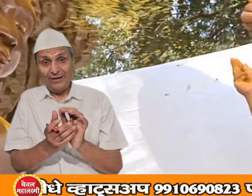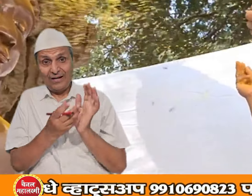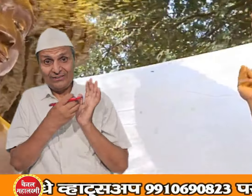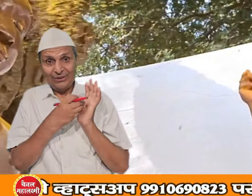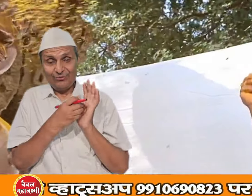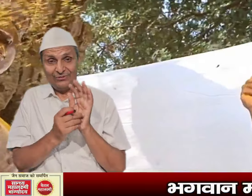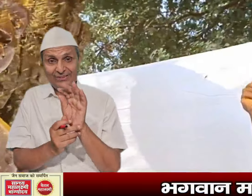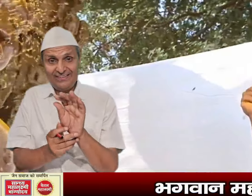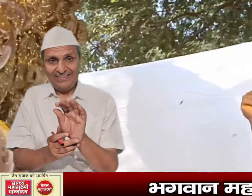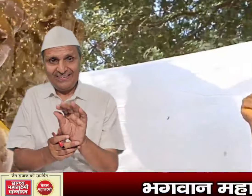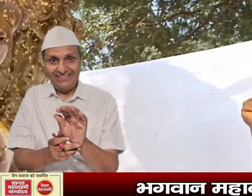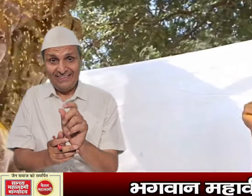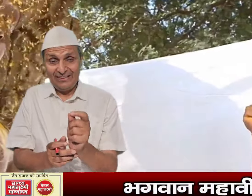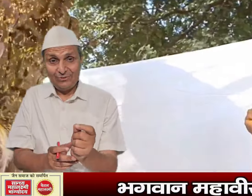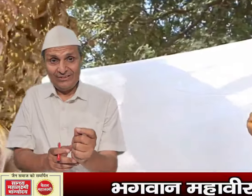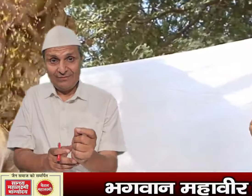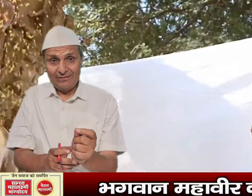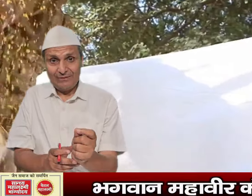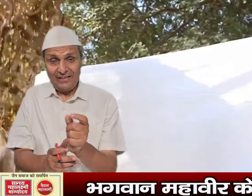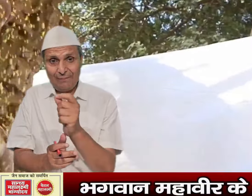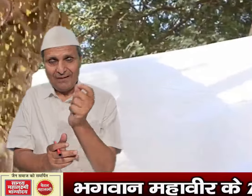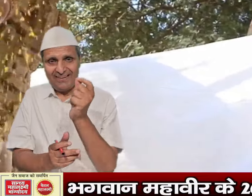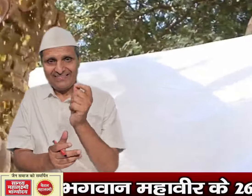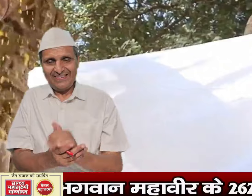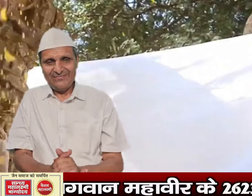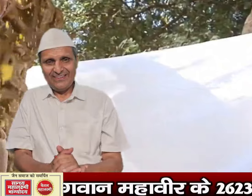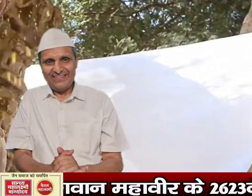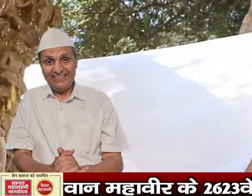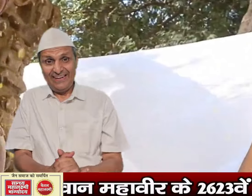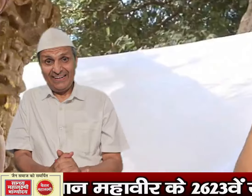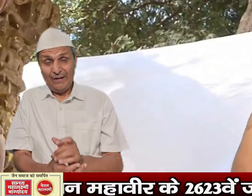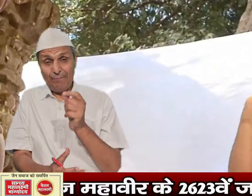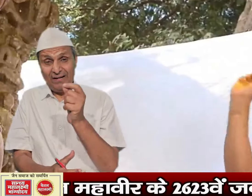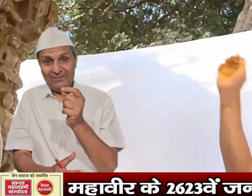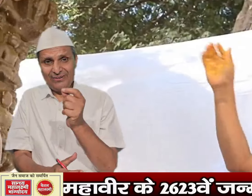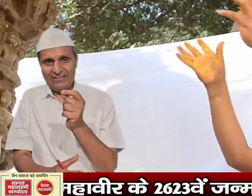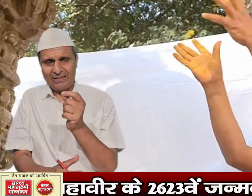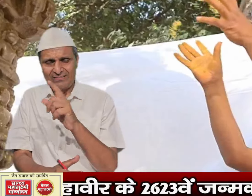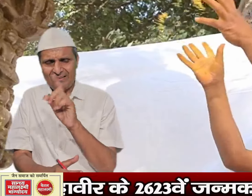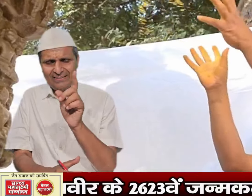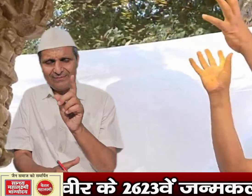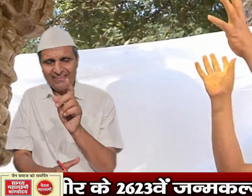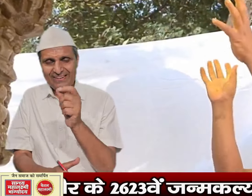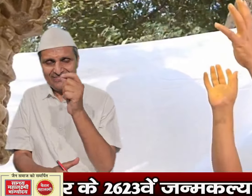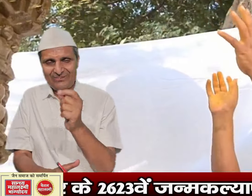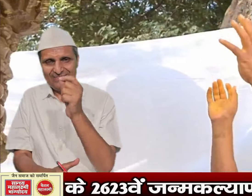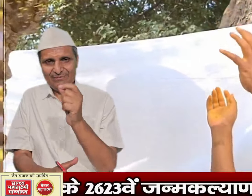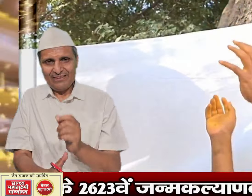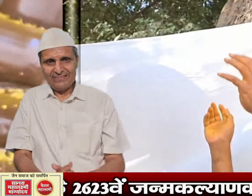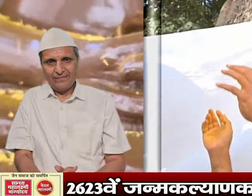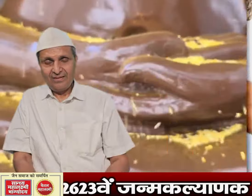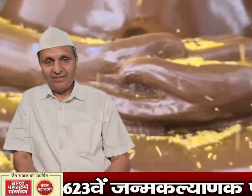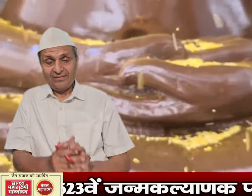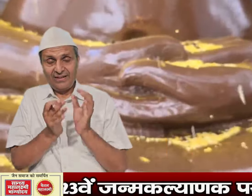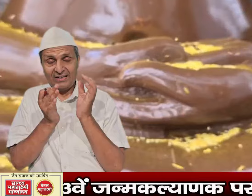जो कि हजारों वर्षों से टेढ़ी रही थी थोड़ी जमीन में दबी थी पर ऐसा नहीं हुआ यह है पहली छोटी सी बात नहीं चमत्कार छोटी सी